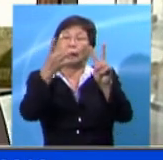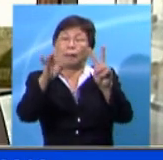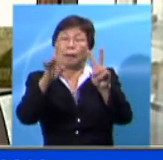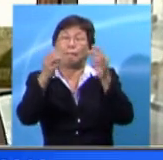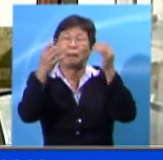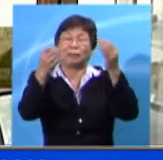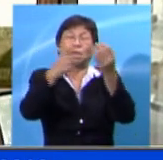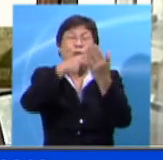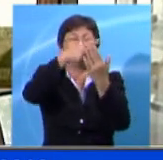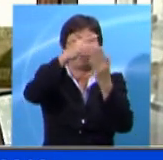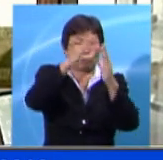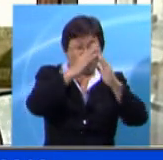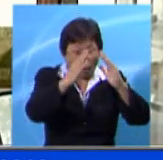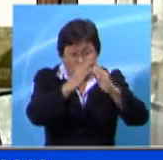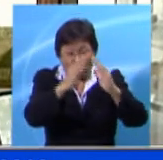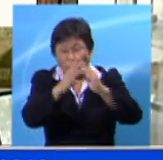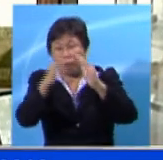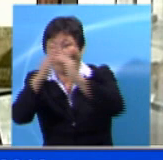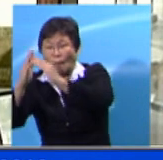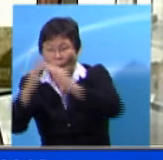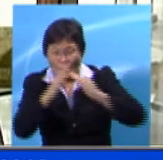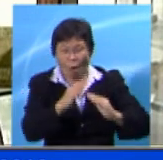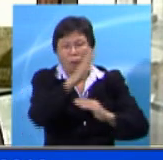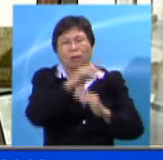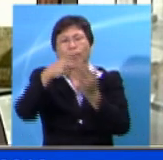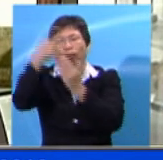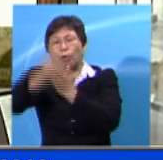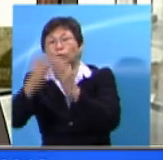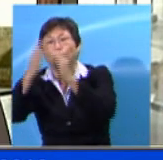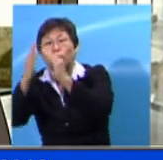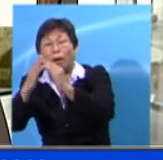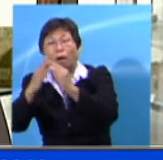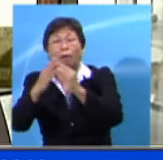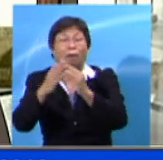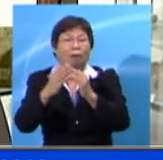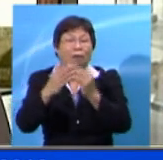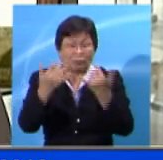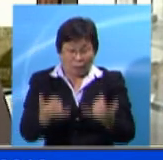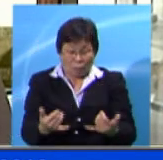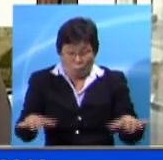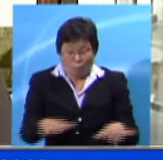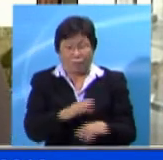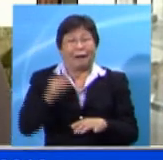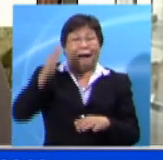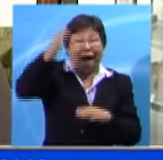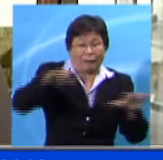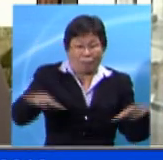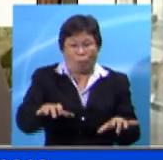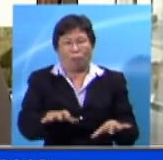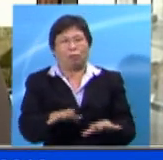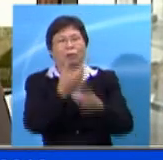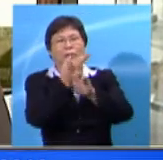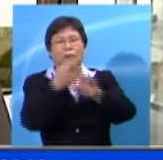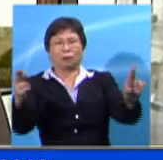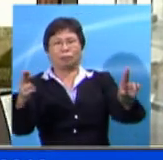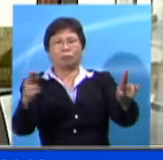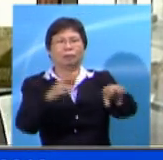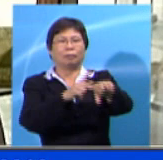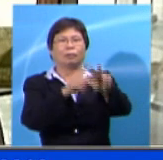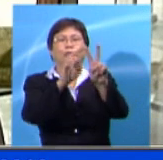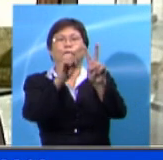projek-projek perumahan yang sedang dan akan dibina siap dalam